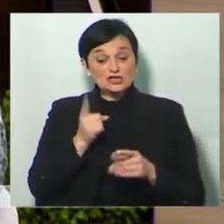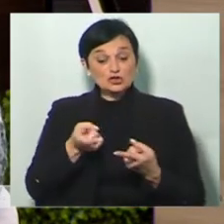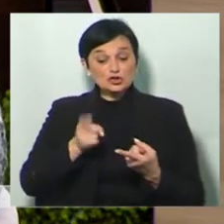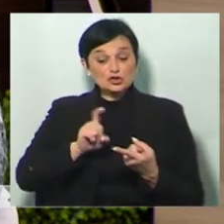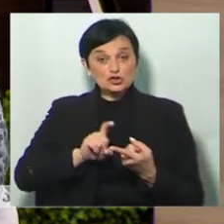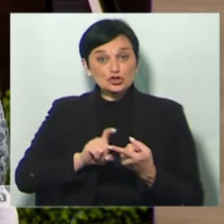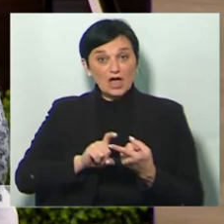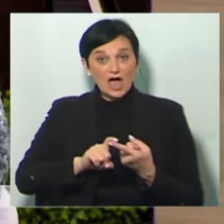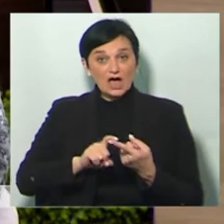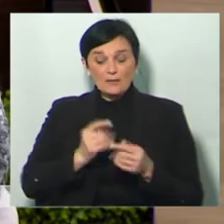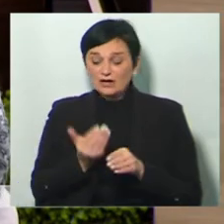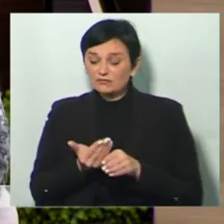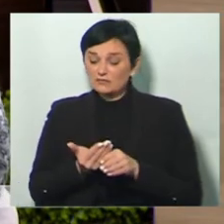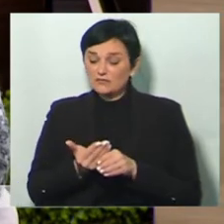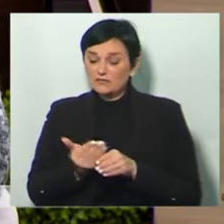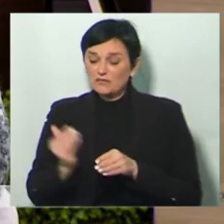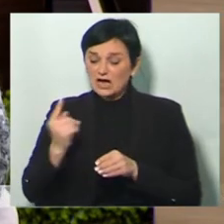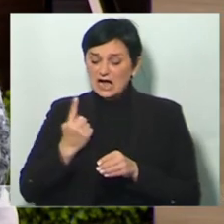განმარტოებას? განმარტოებაში